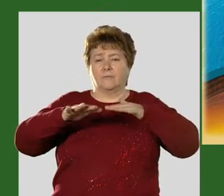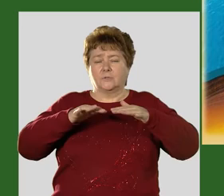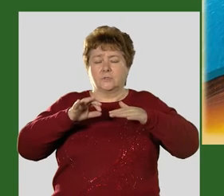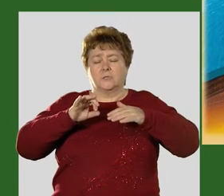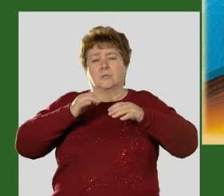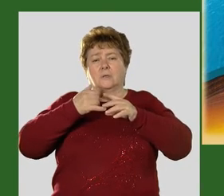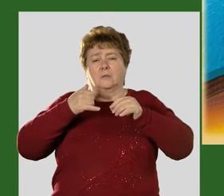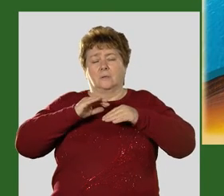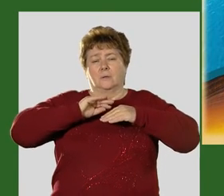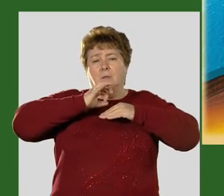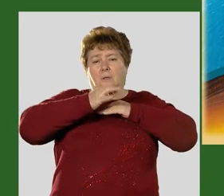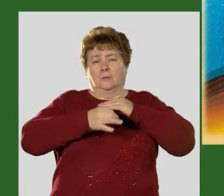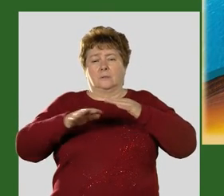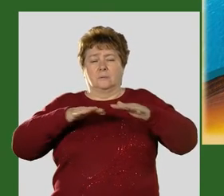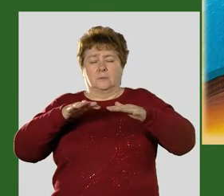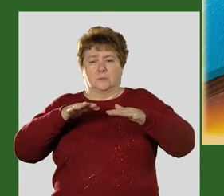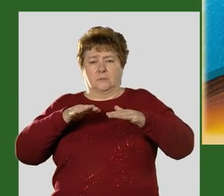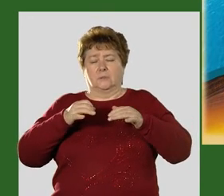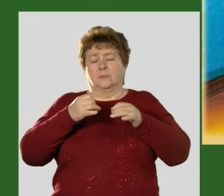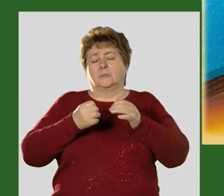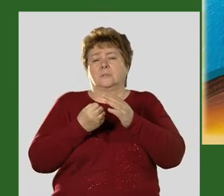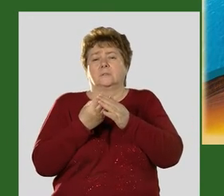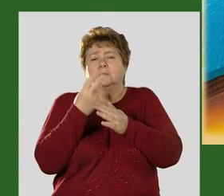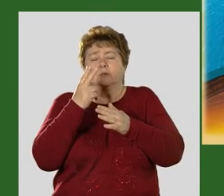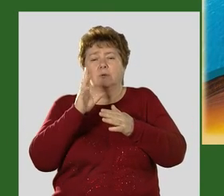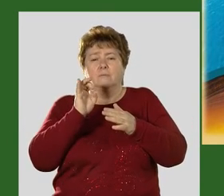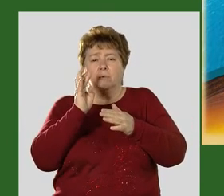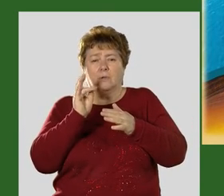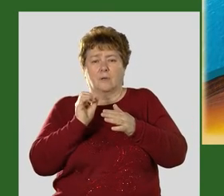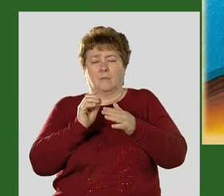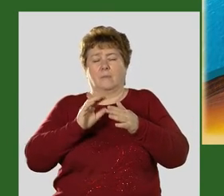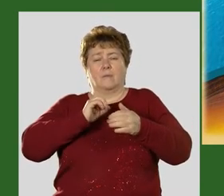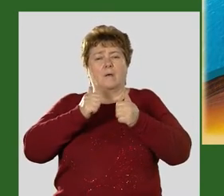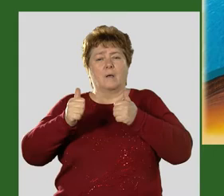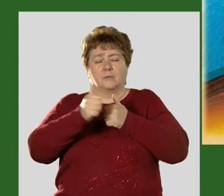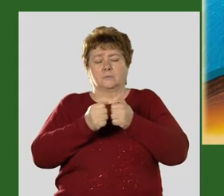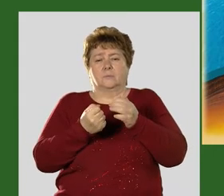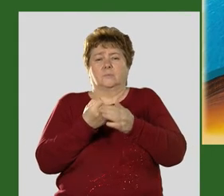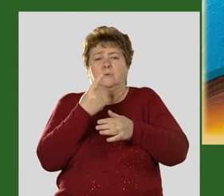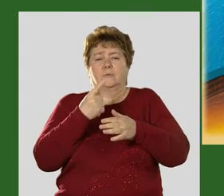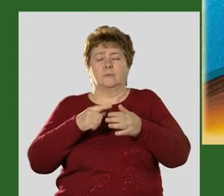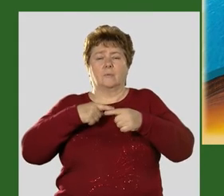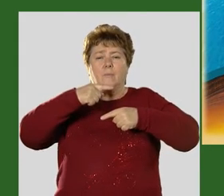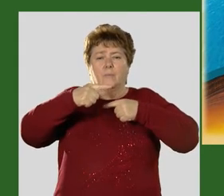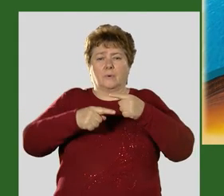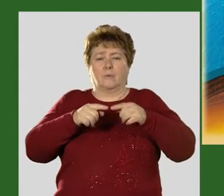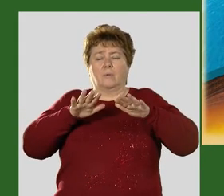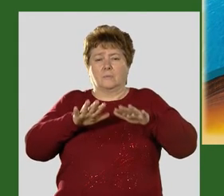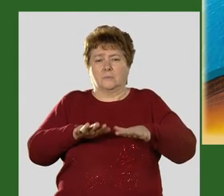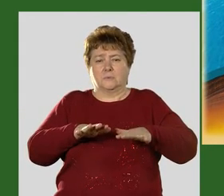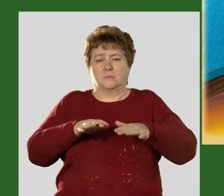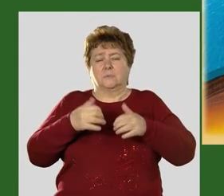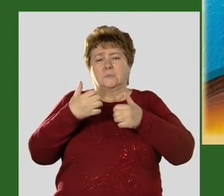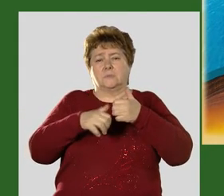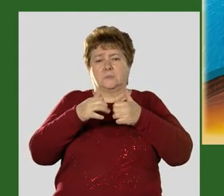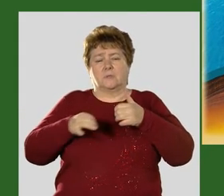движения земной коры, землетрясения и извержения вулканов особенно сильно проявляются в переходной зоне и